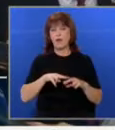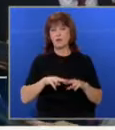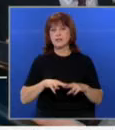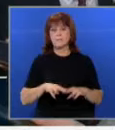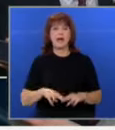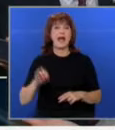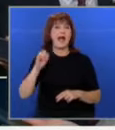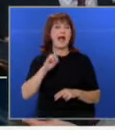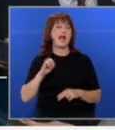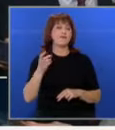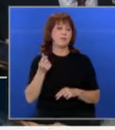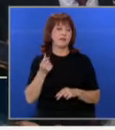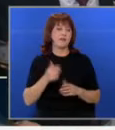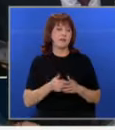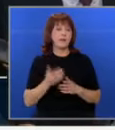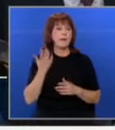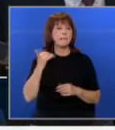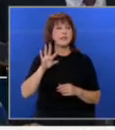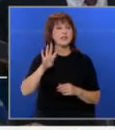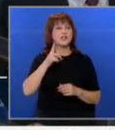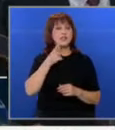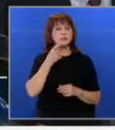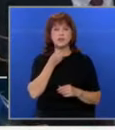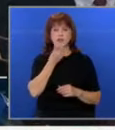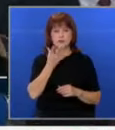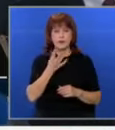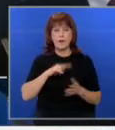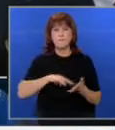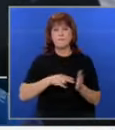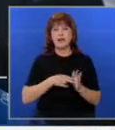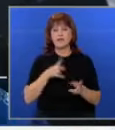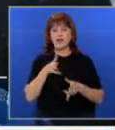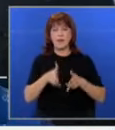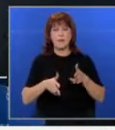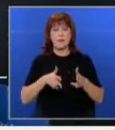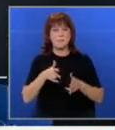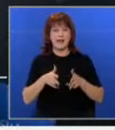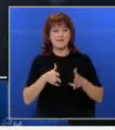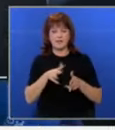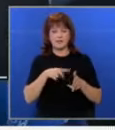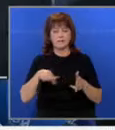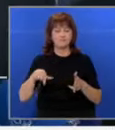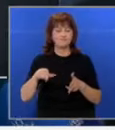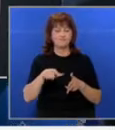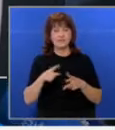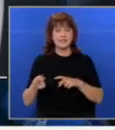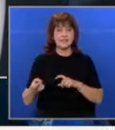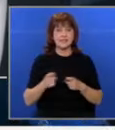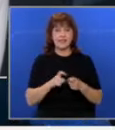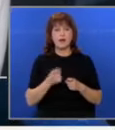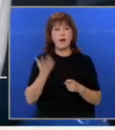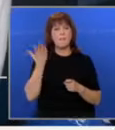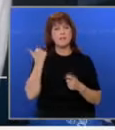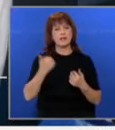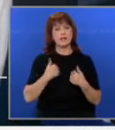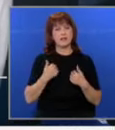евросредствата. При 4 години знаете ли какво се случи? Клановете на мафията се скараха. Преди ние въобще да сме политическа сила, въобще да